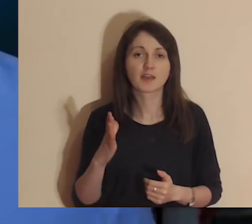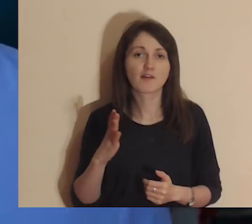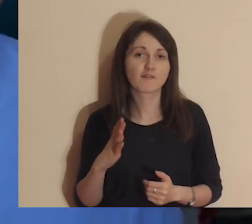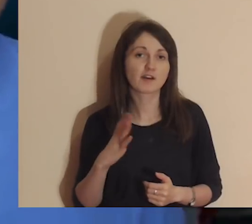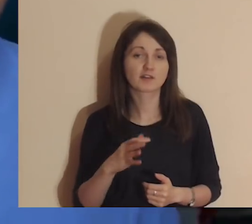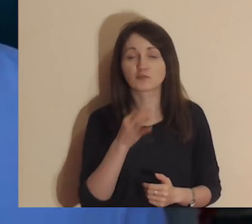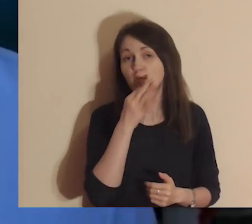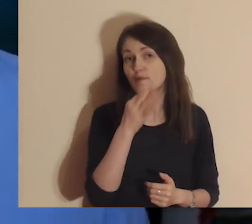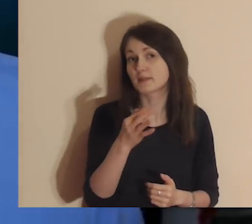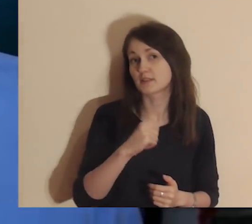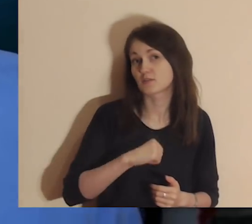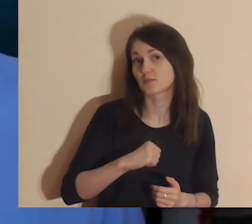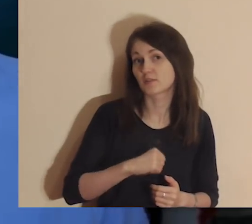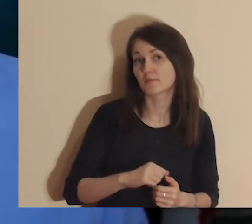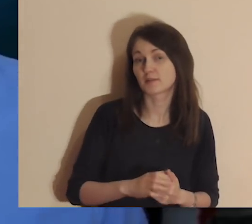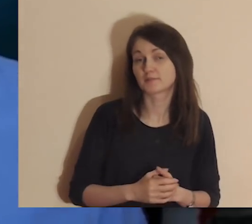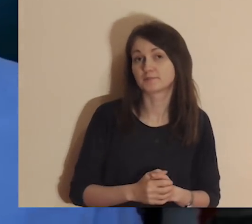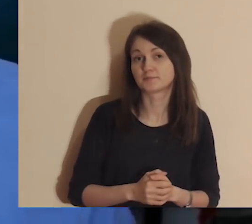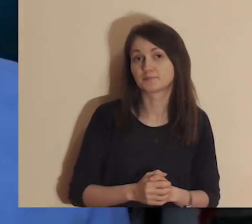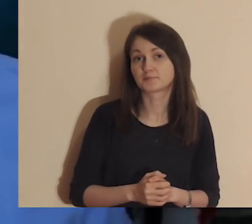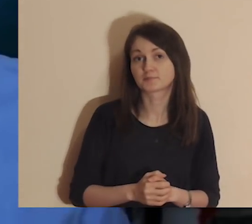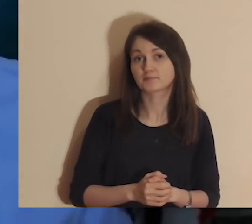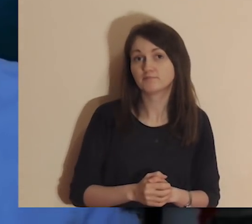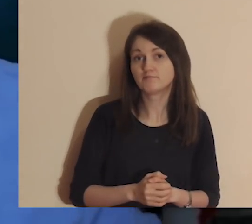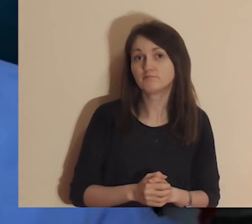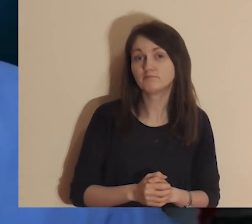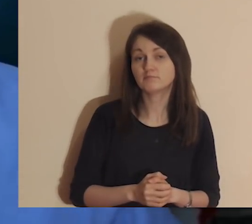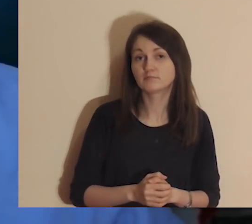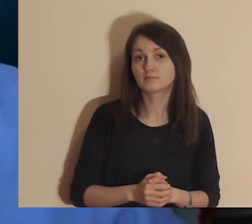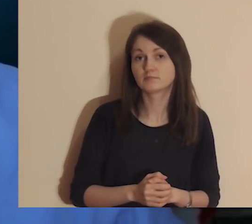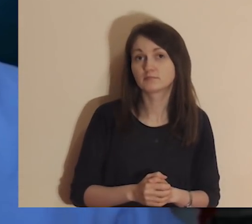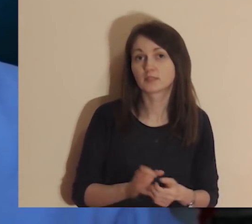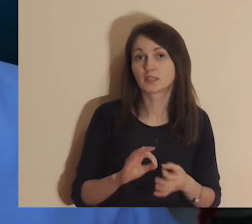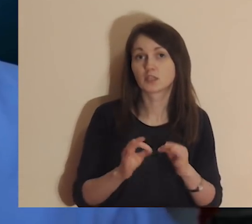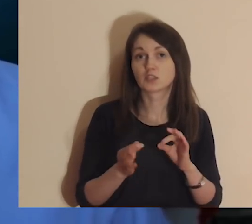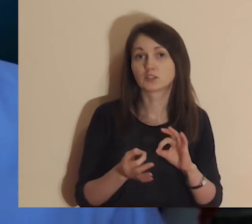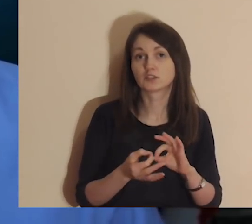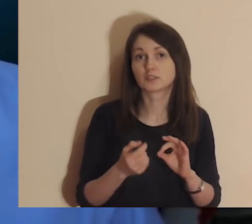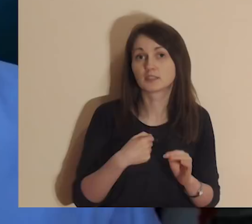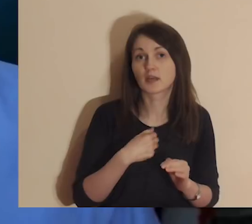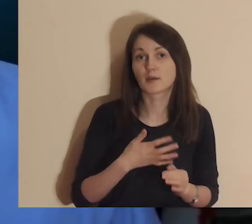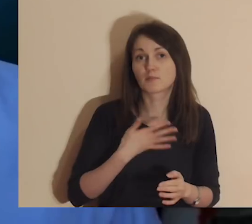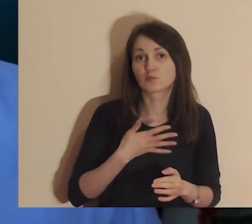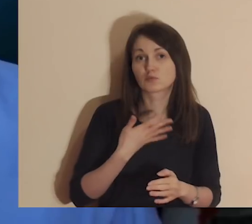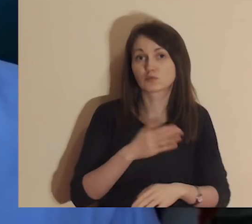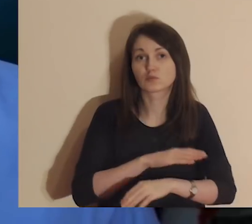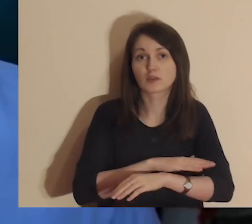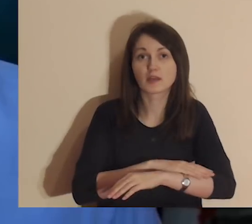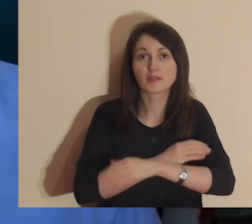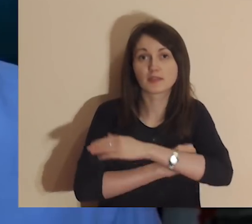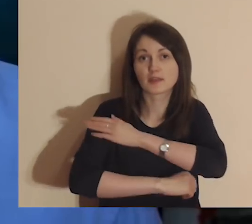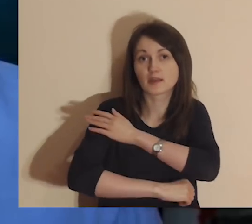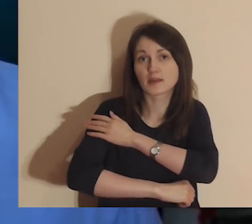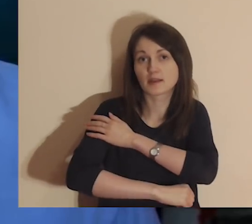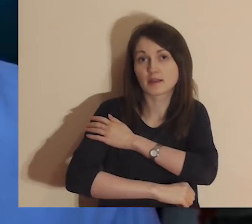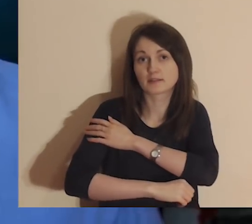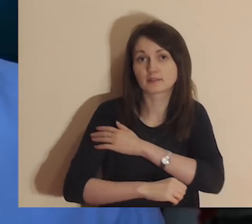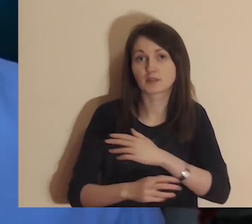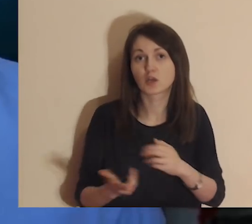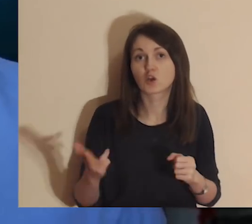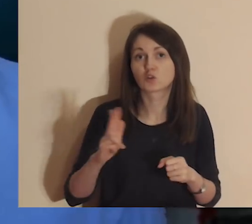wrażliwa. I warto sobie zadać takie pytanie, ale dopiero wtedy, jak ja poczuję te dłonie na